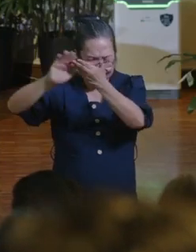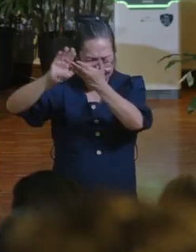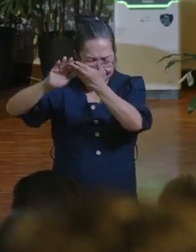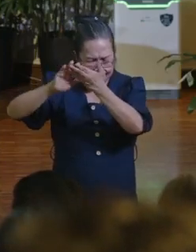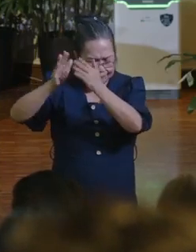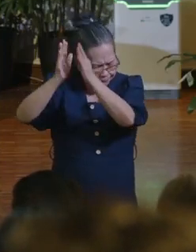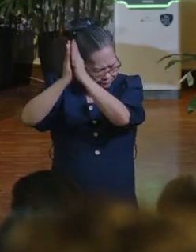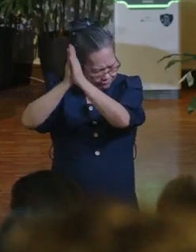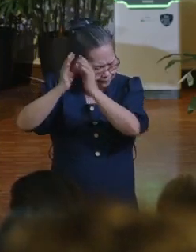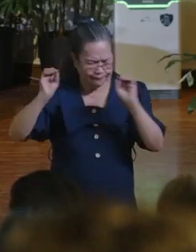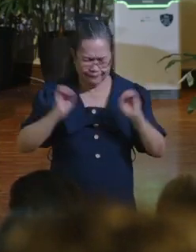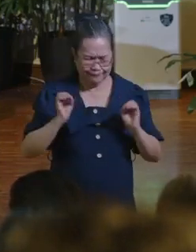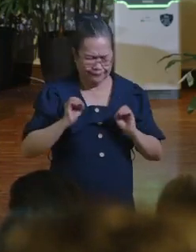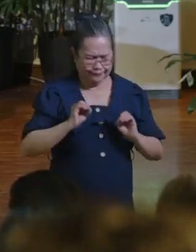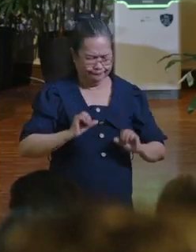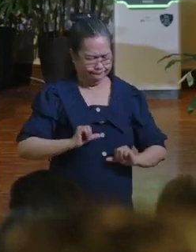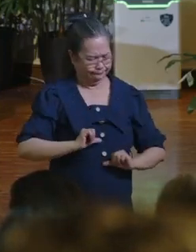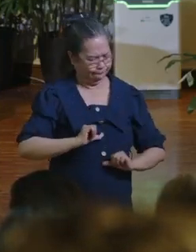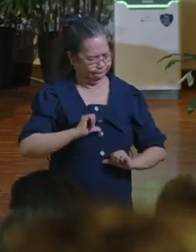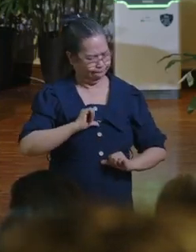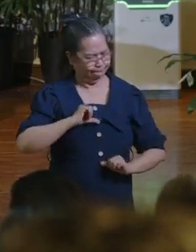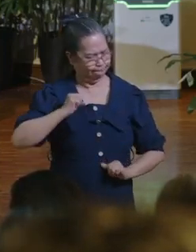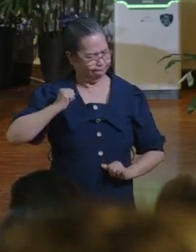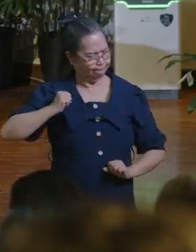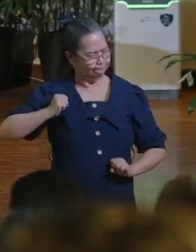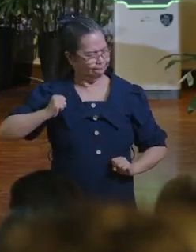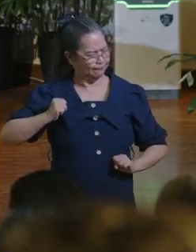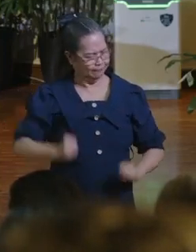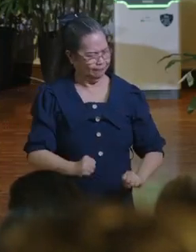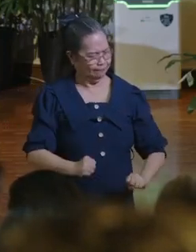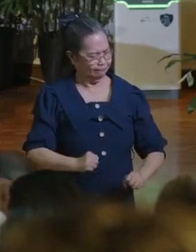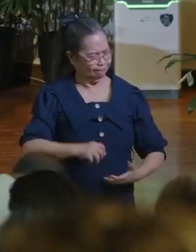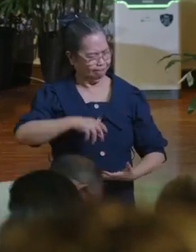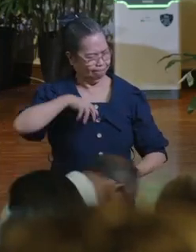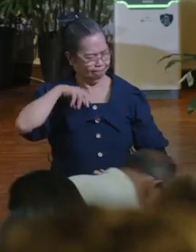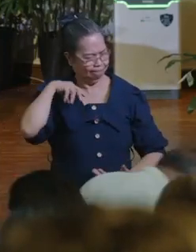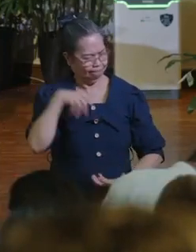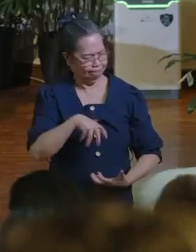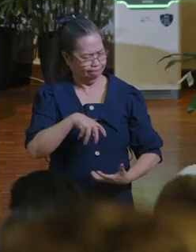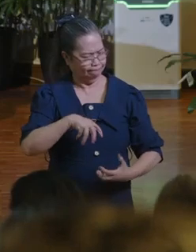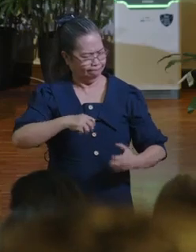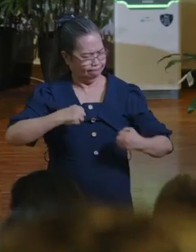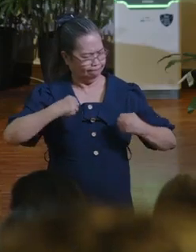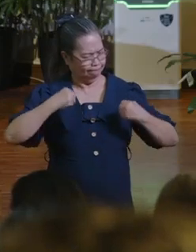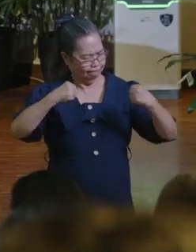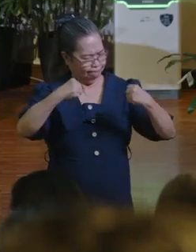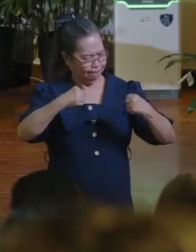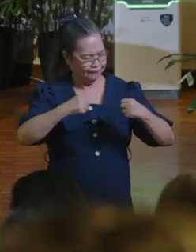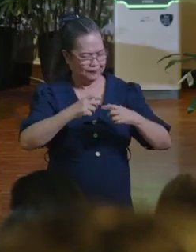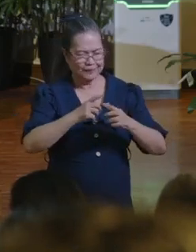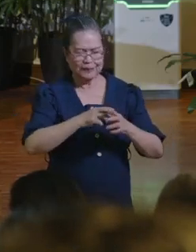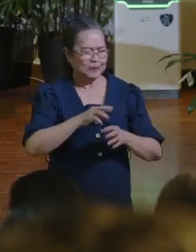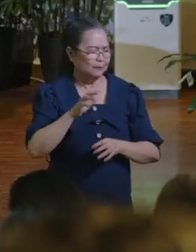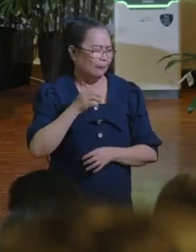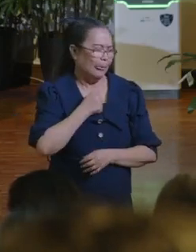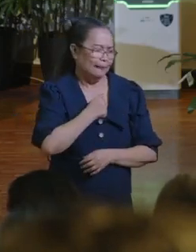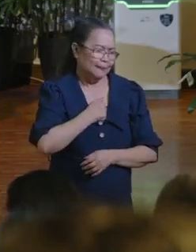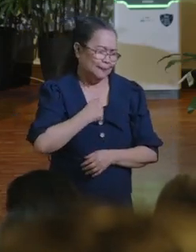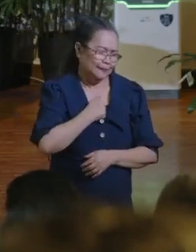kapatawaran, nagmamalaki na kaya niya sa kanyang sariling mabuting gawa. O Panginoon, kung meron